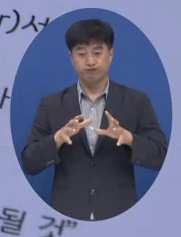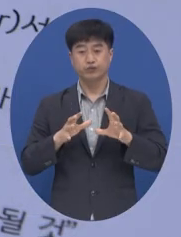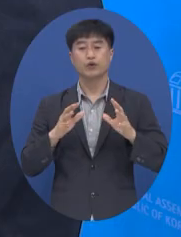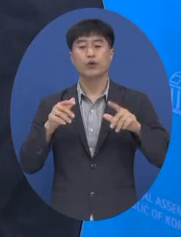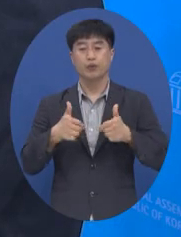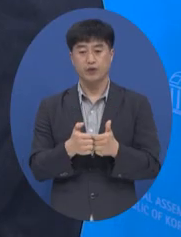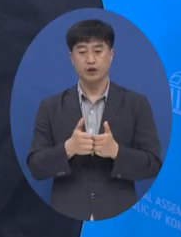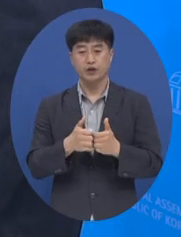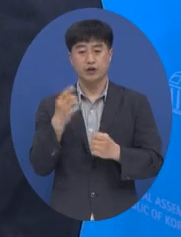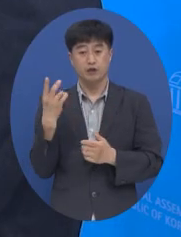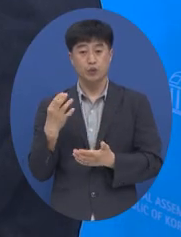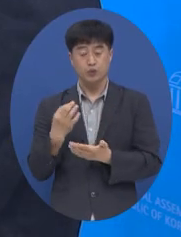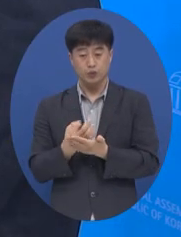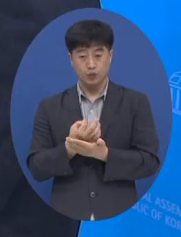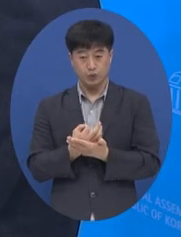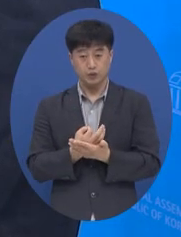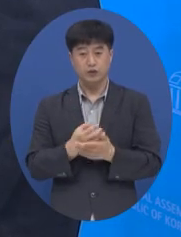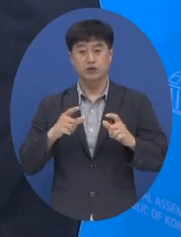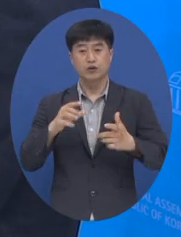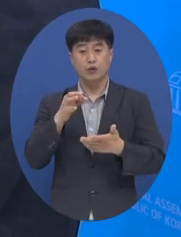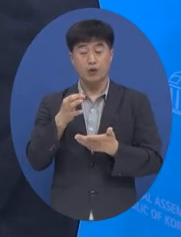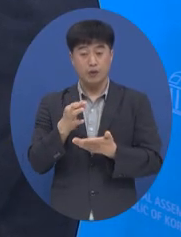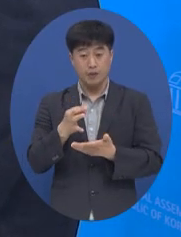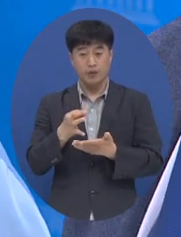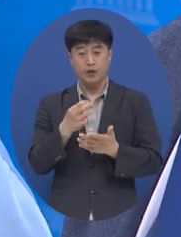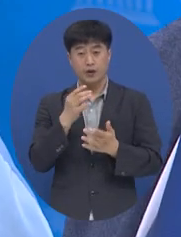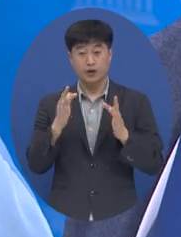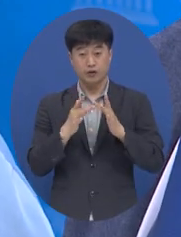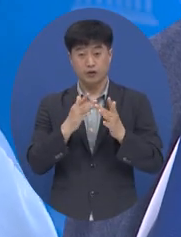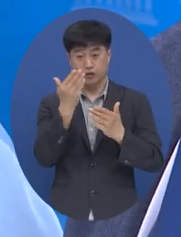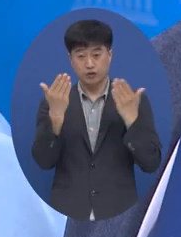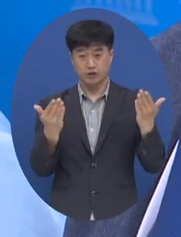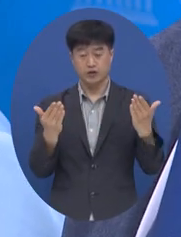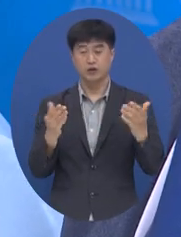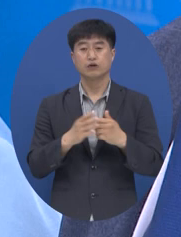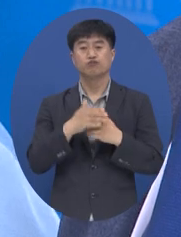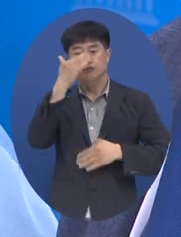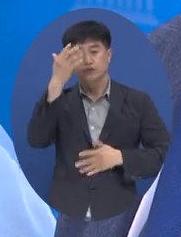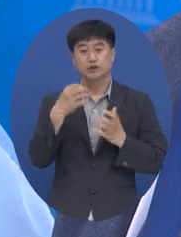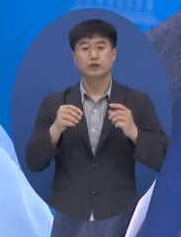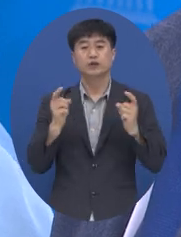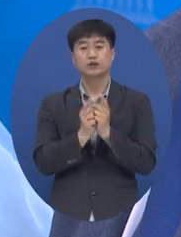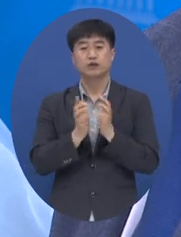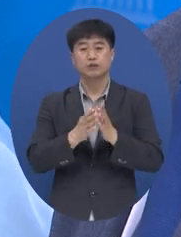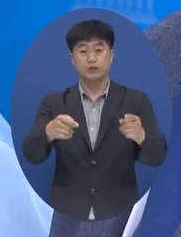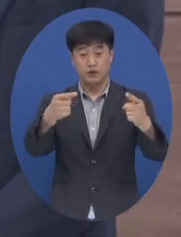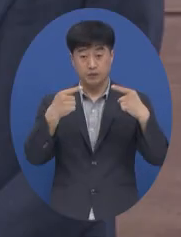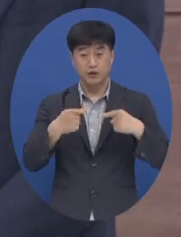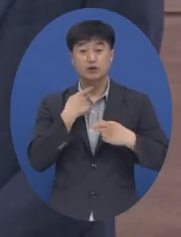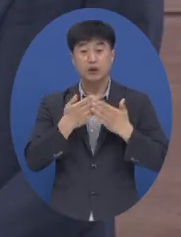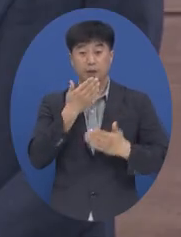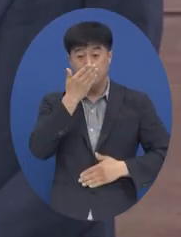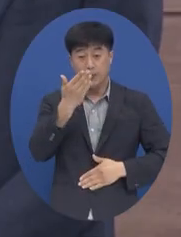컨퍼런스, 기본소득 및 지역화폐 온라인 전시가 이어지고 관람객들이 직접 참여하고 체험할 수 있는